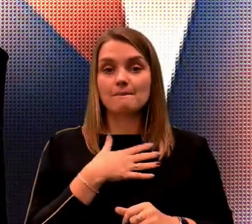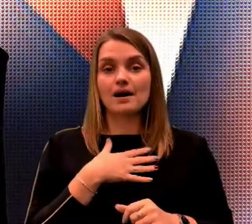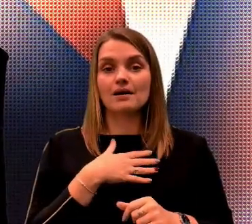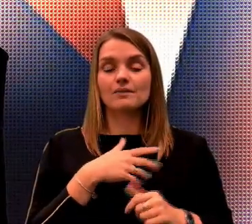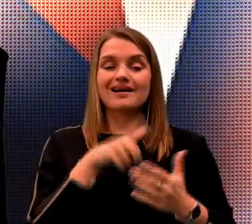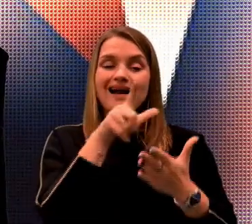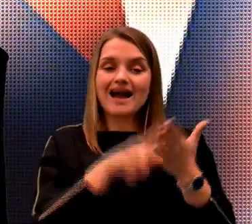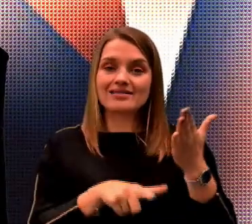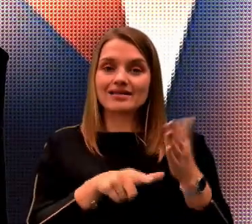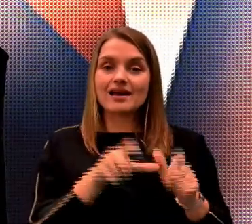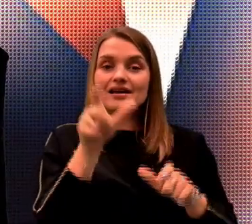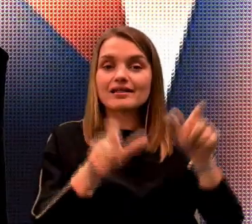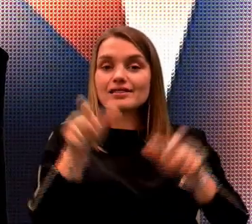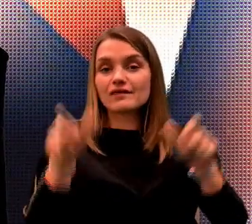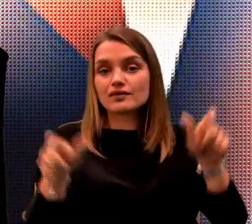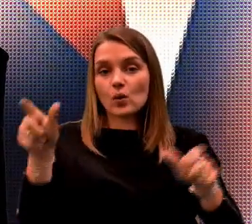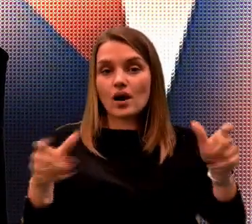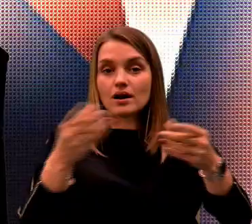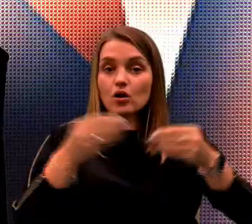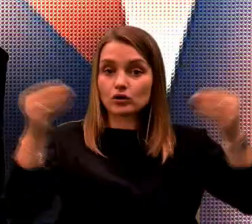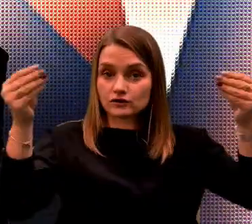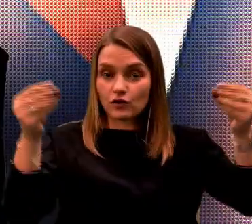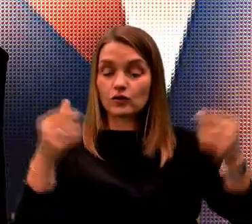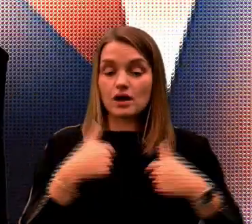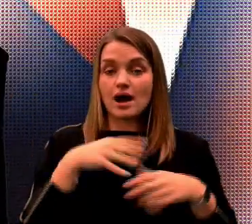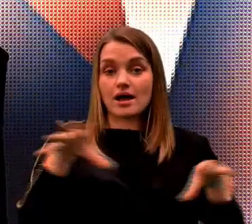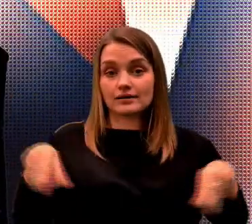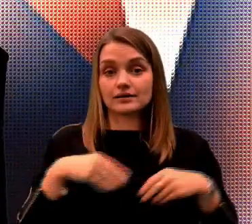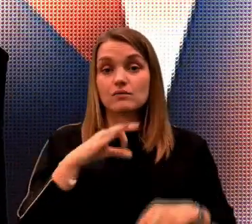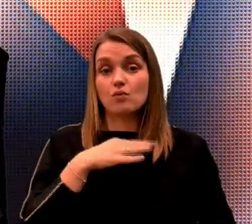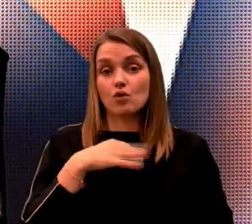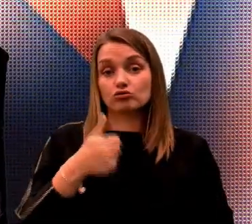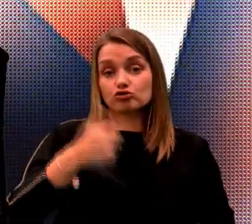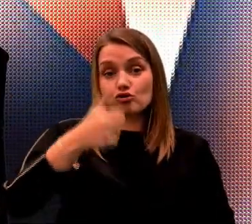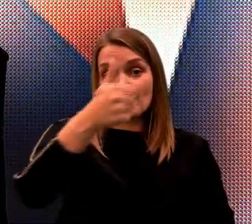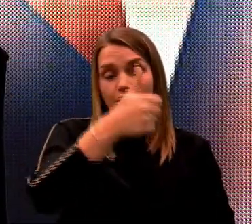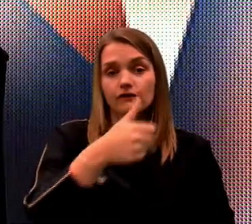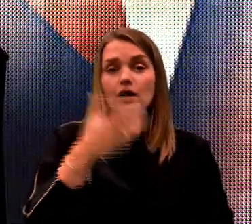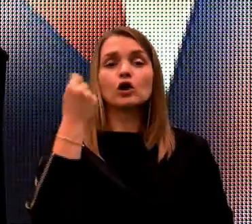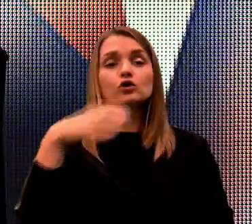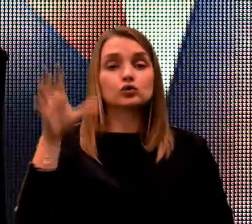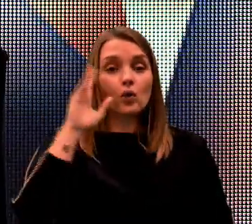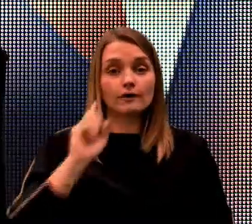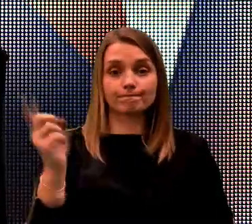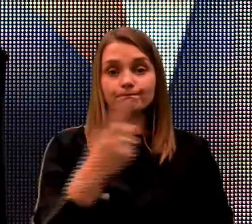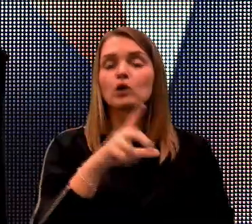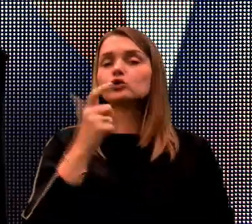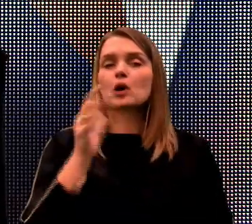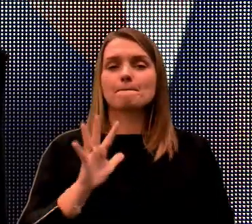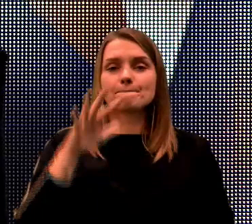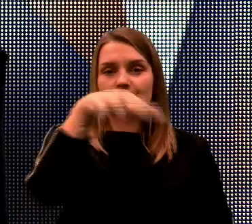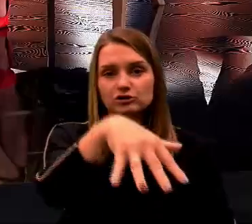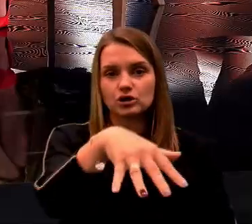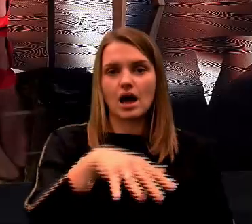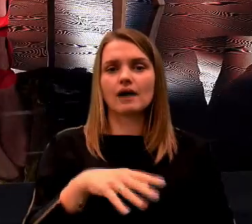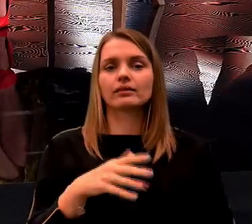indywidualnego rozwoju. I z moimi szefami siadam i mówię, słuchajcie, co za 5 lat? Jak